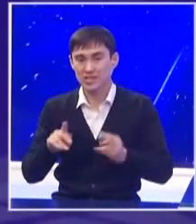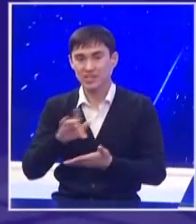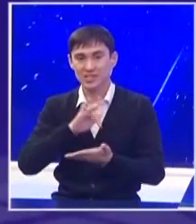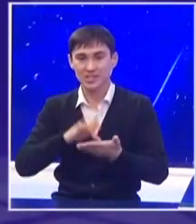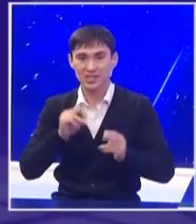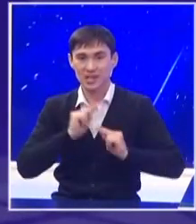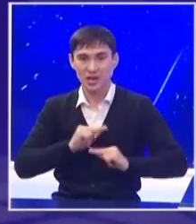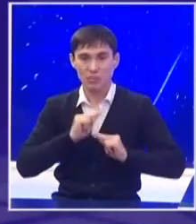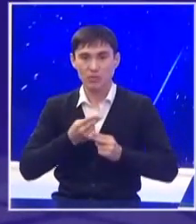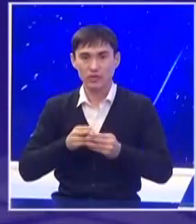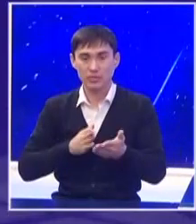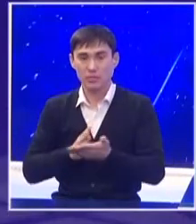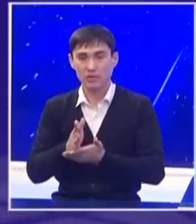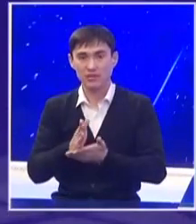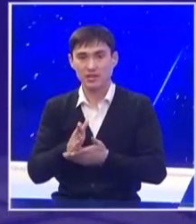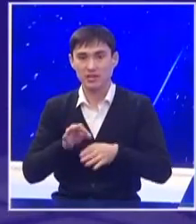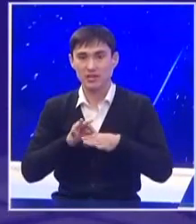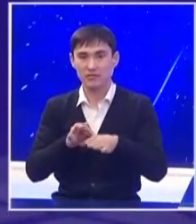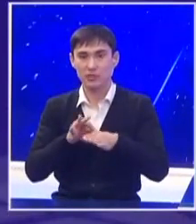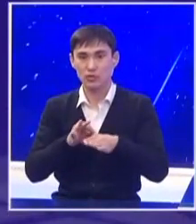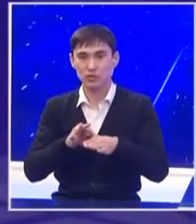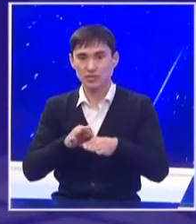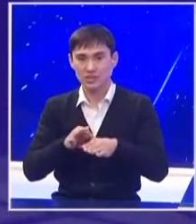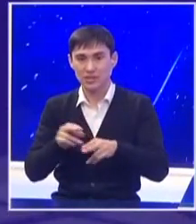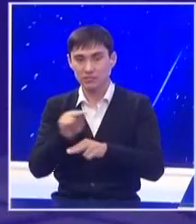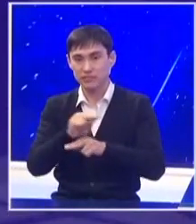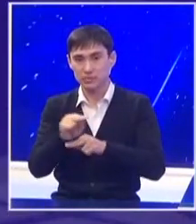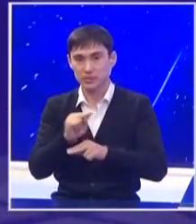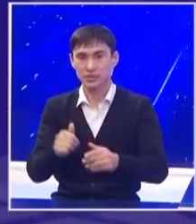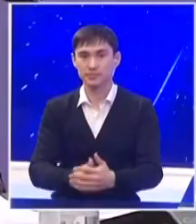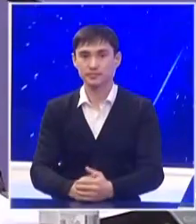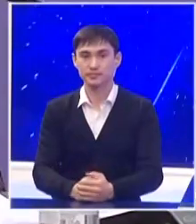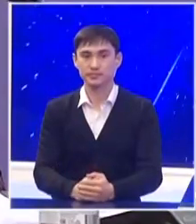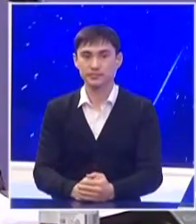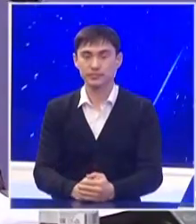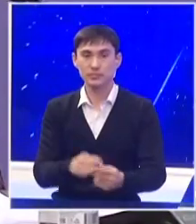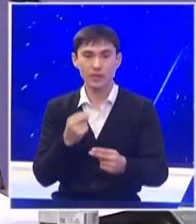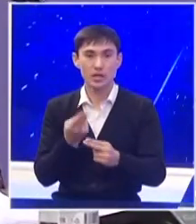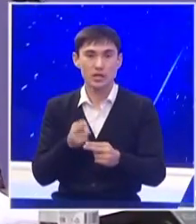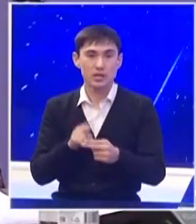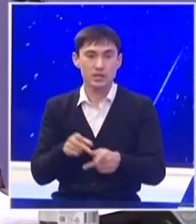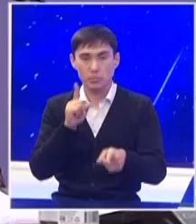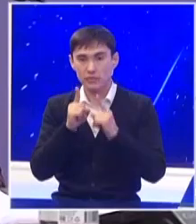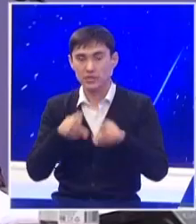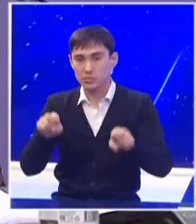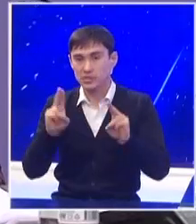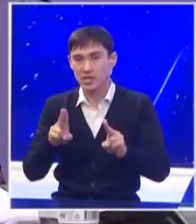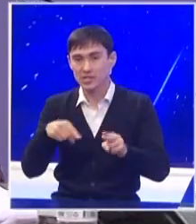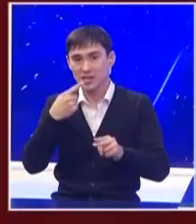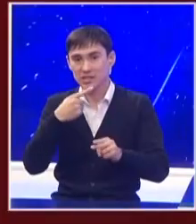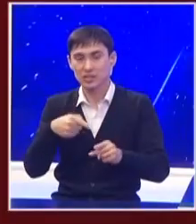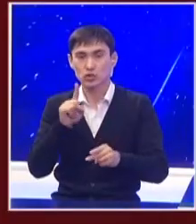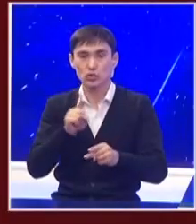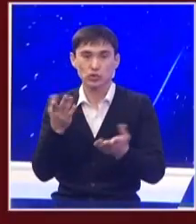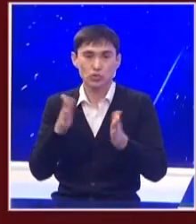для работы в этом направлении, где ведется идеологическое перевоспитание. Кроме того, на брифинге специалисты ведомства